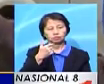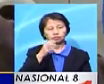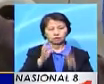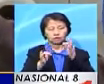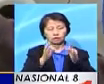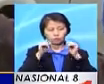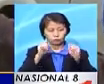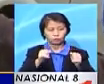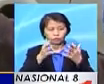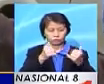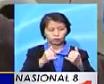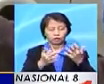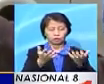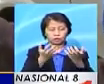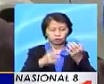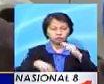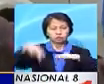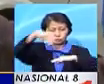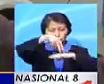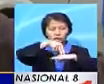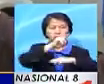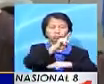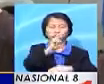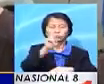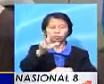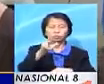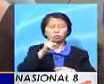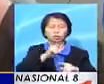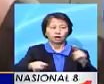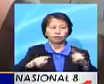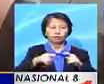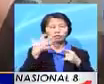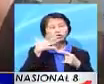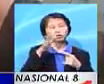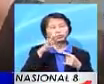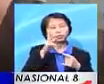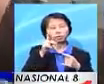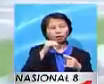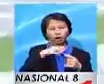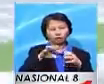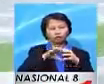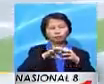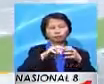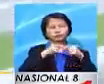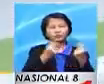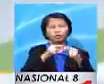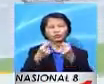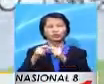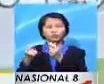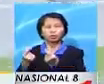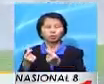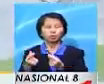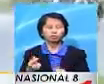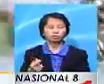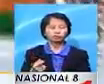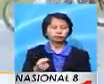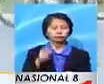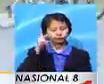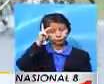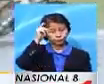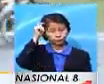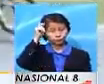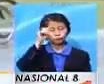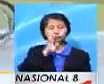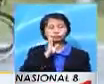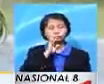Kalau boleh nak podium atas 1, 2, 3. Tapi last 15 kilometer ada pecahan. Tambah pelumba kelahiran Terengganu ini